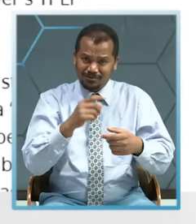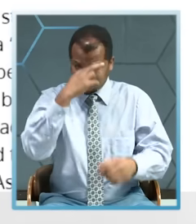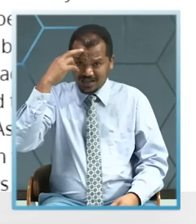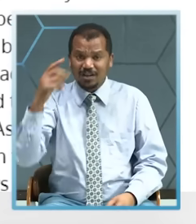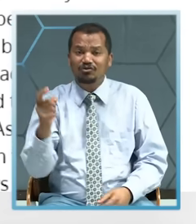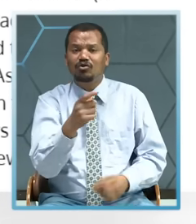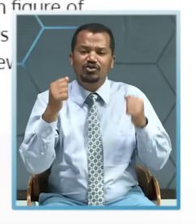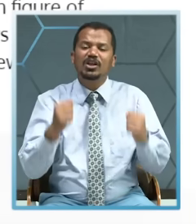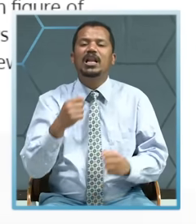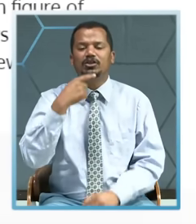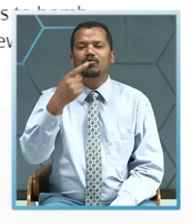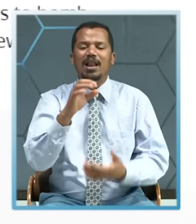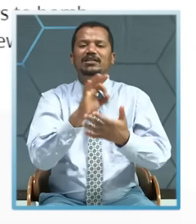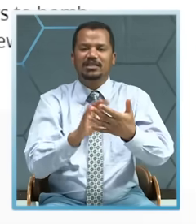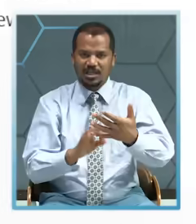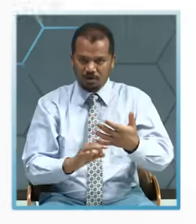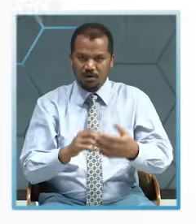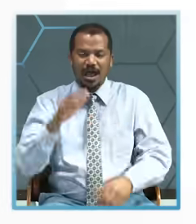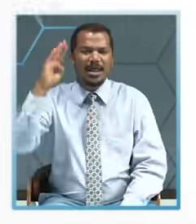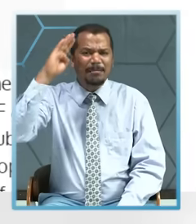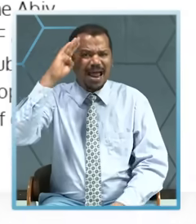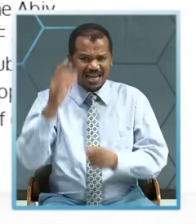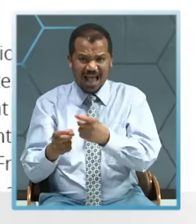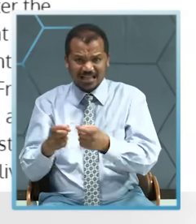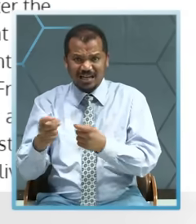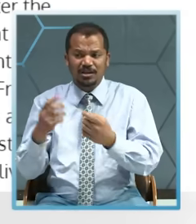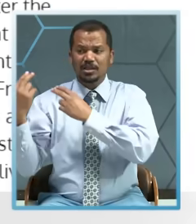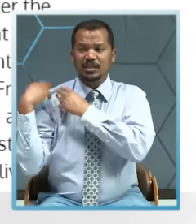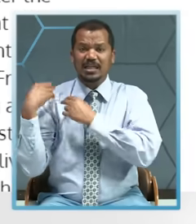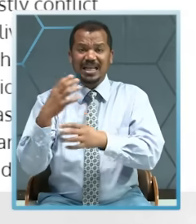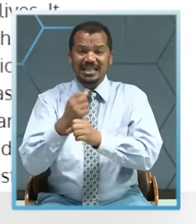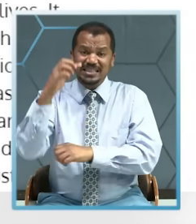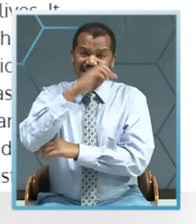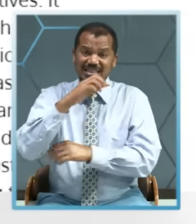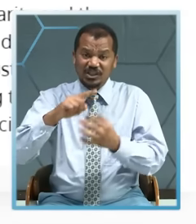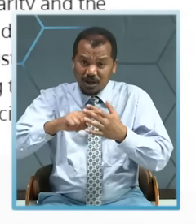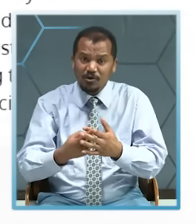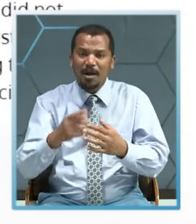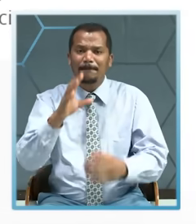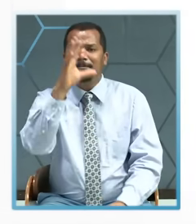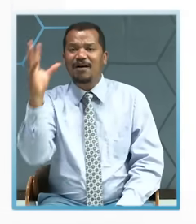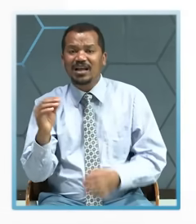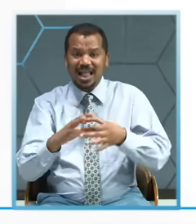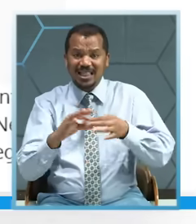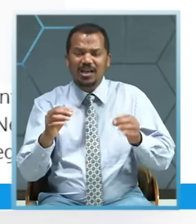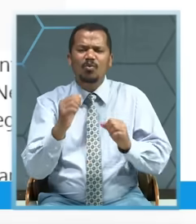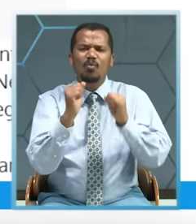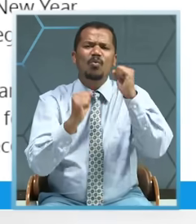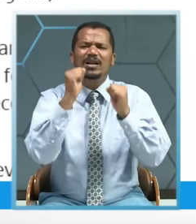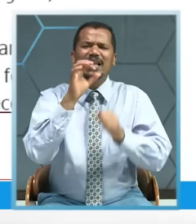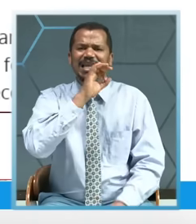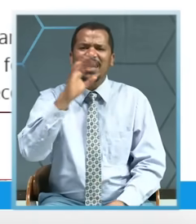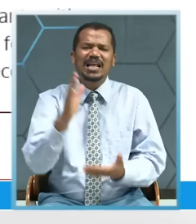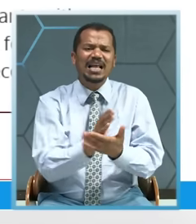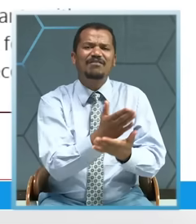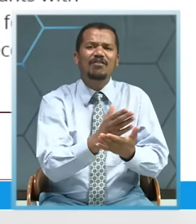እንዲፈጠር ምክንያት ልትሆን ትችላለች ብለዋል ተንታኙ። የባይደን አስተዳደር ስልጣን ከያዘበት ዕለት አንስቶ በአፍሪካ ታሪክ